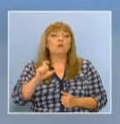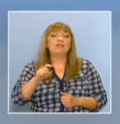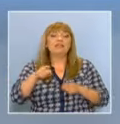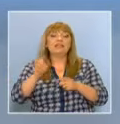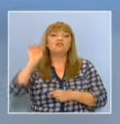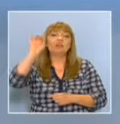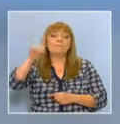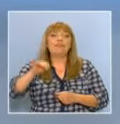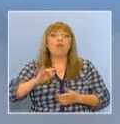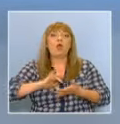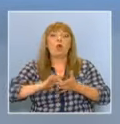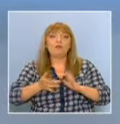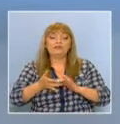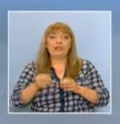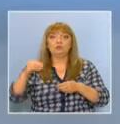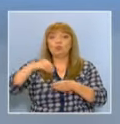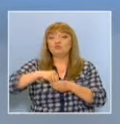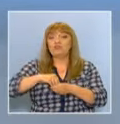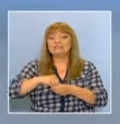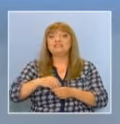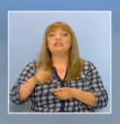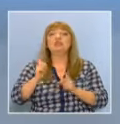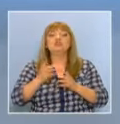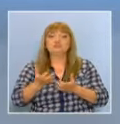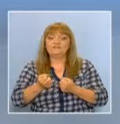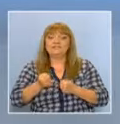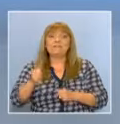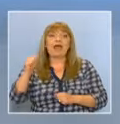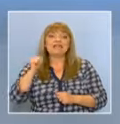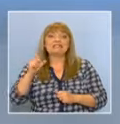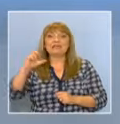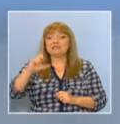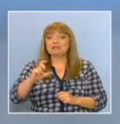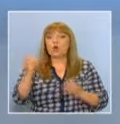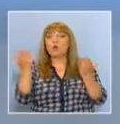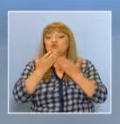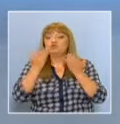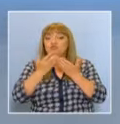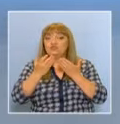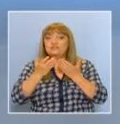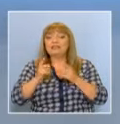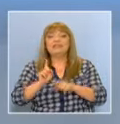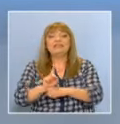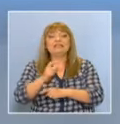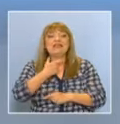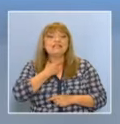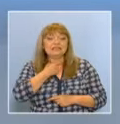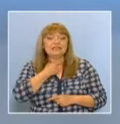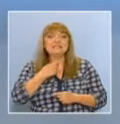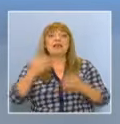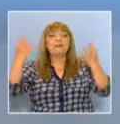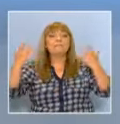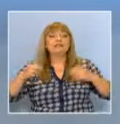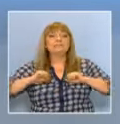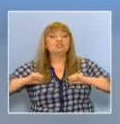онлайн. Участие в нея ще вземе Александра Савова, ученичка в 11-ти клас във Варенската математическа гимназия доктор Петър